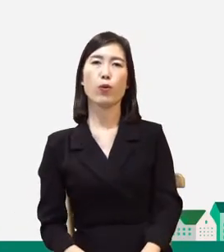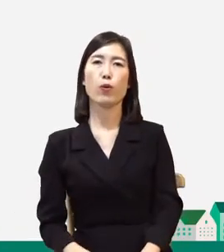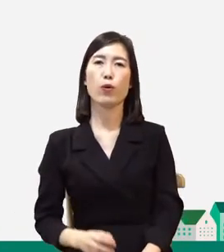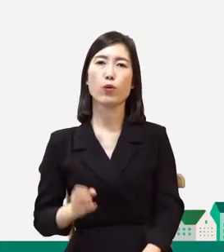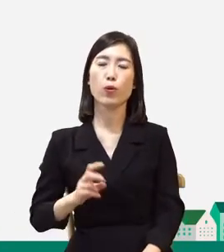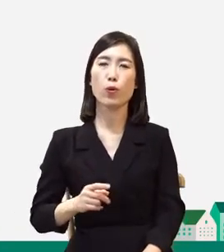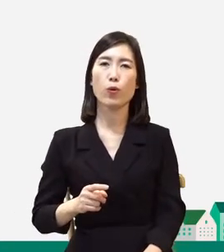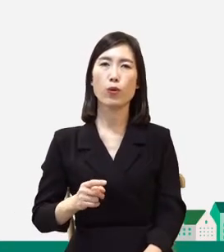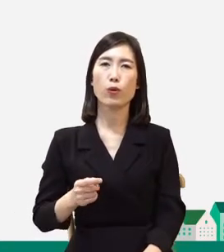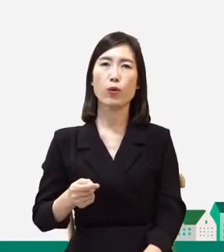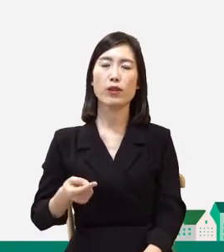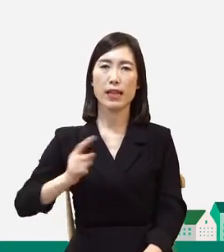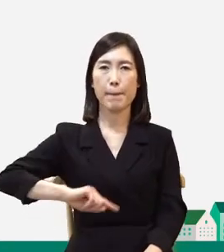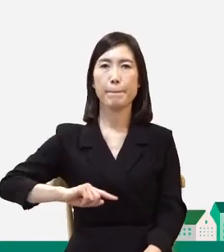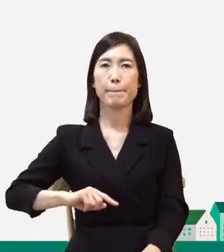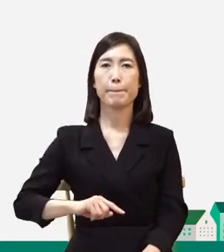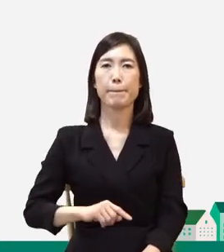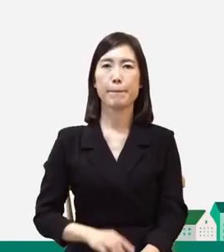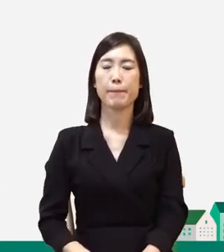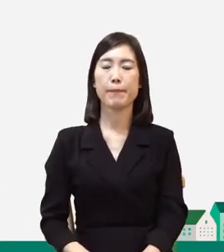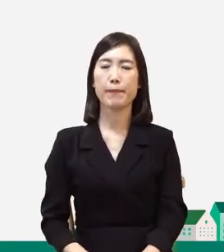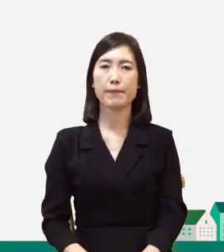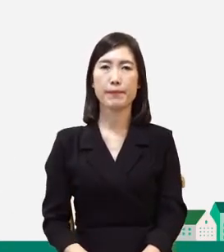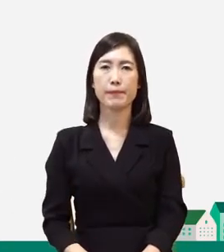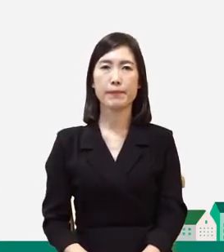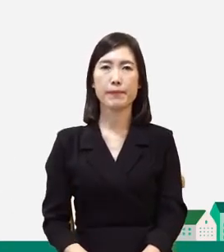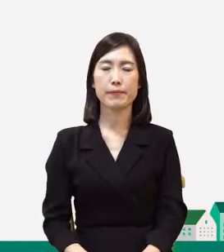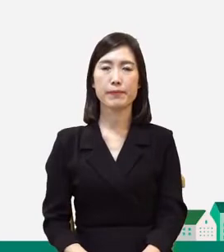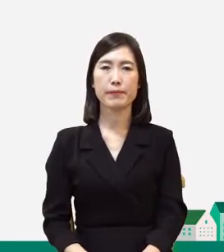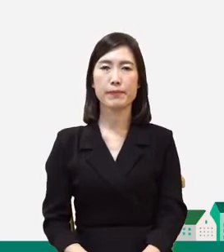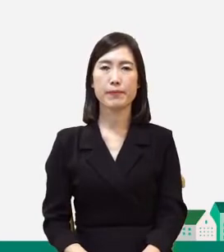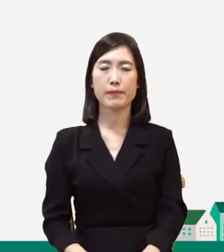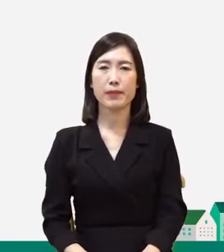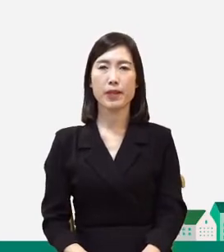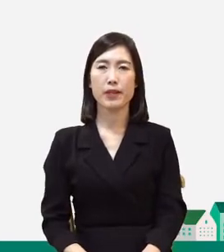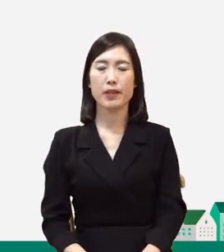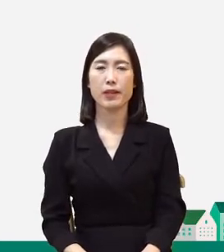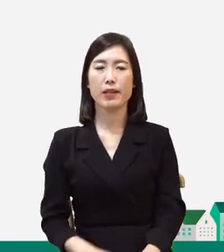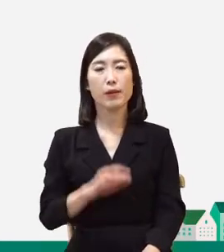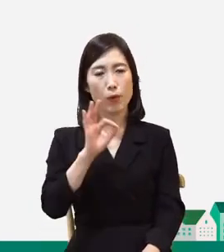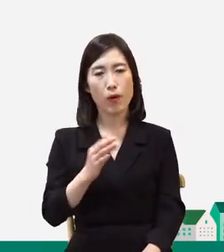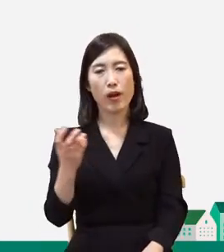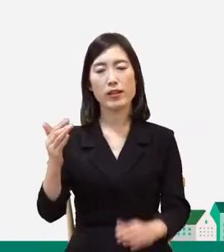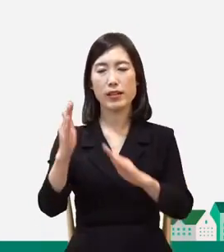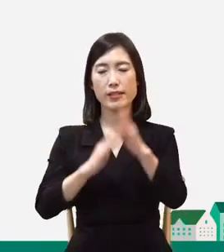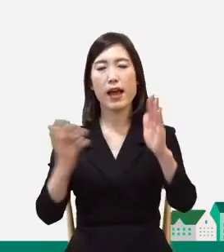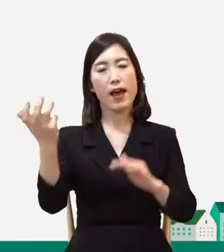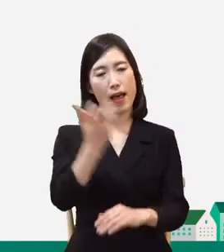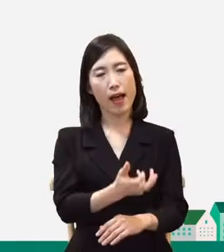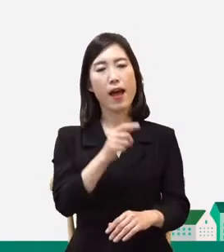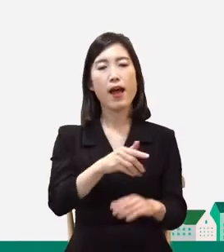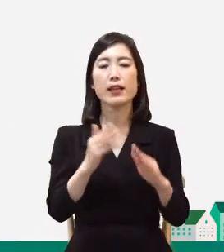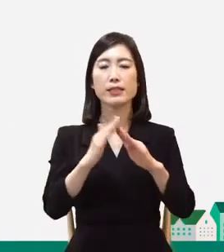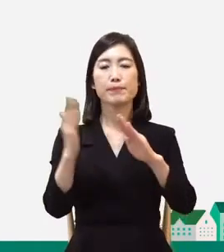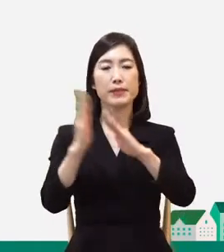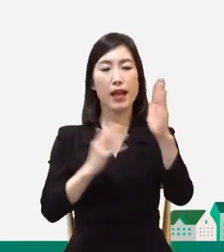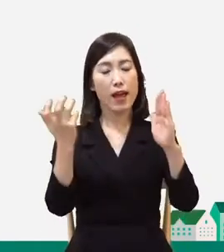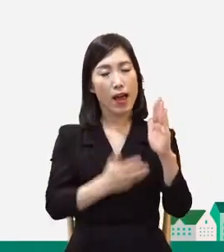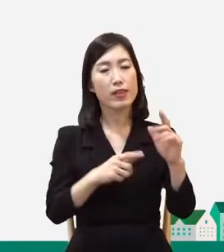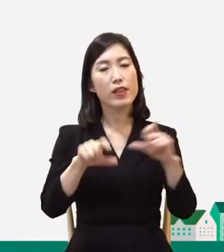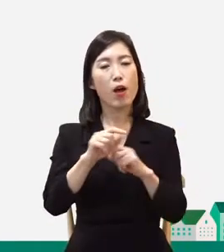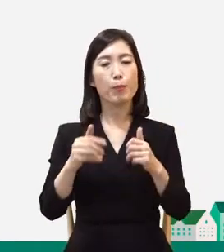그 다음 페이지, 알을 상대로, 토대로 입주민이 원하는 서비스와 필요한 서비스를 확인하는 과정을